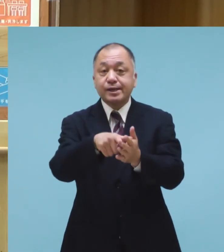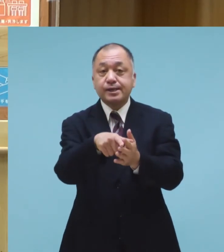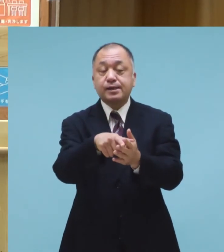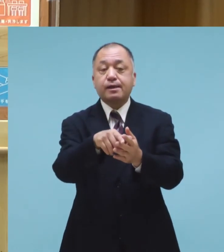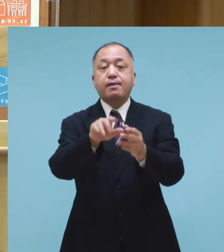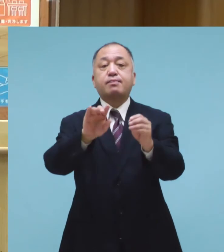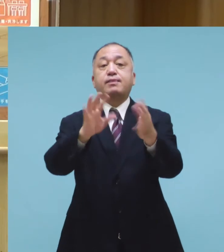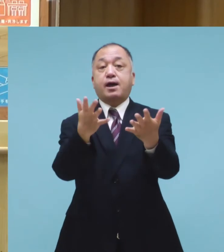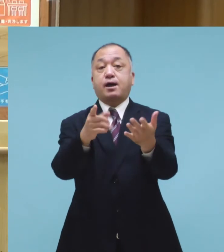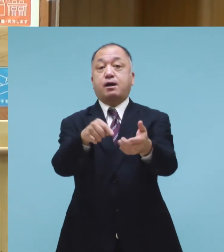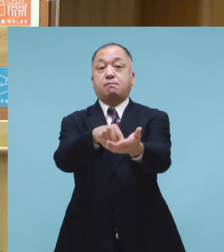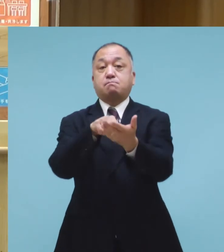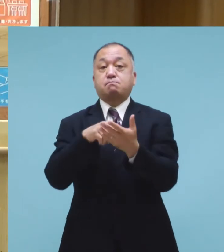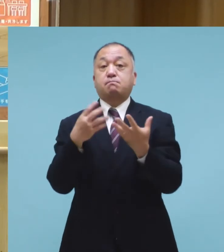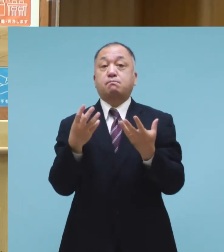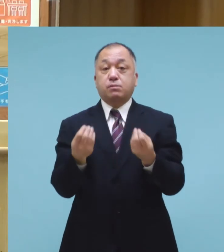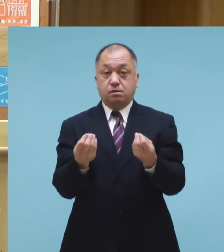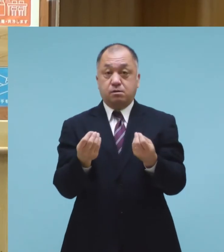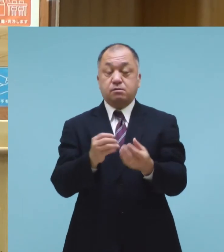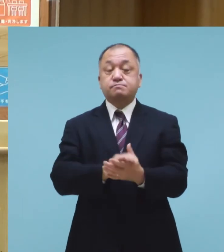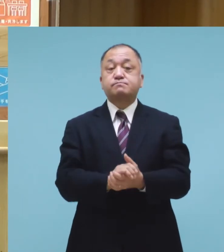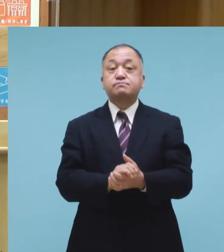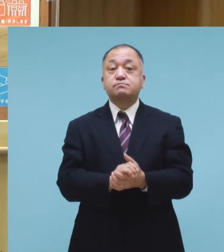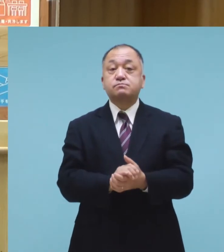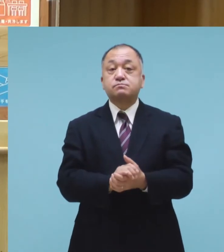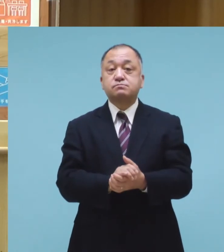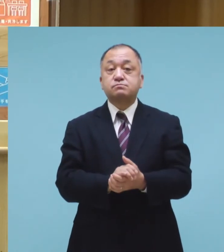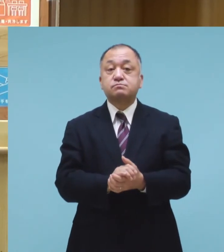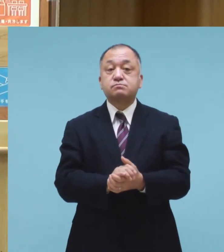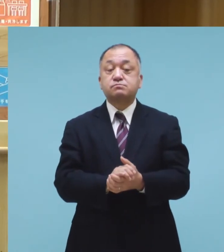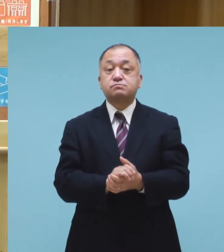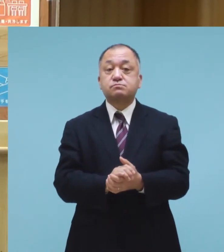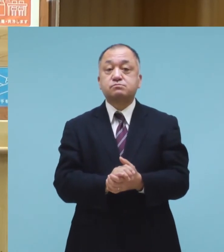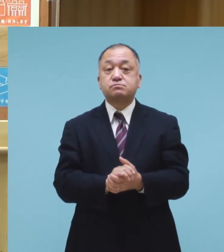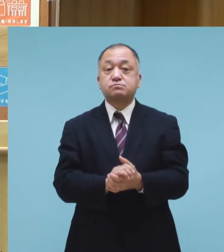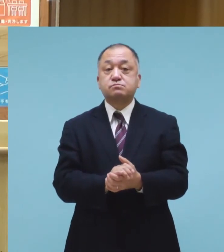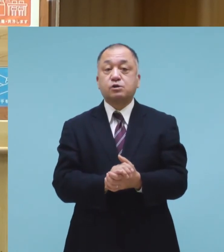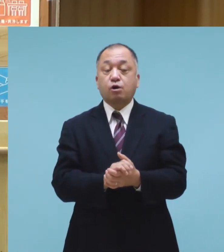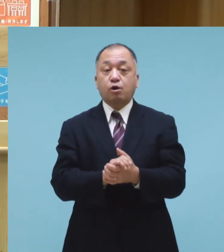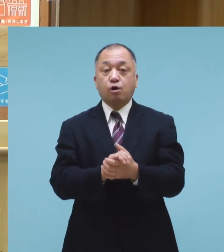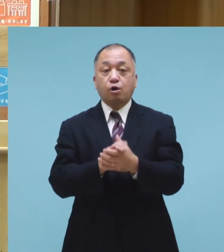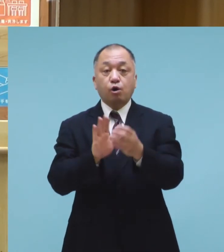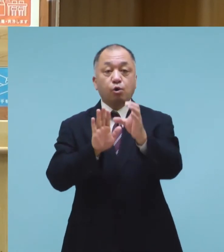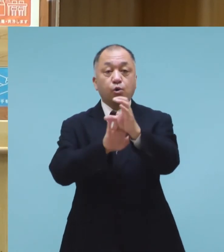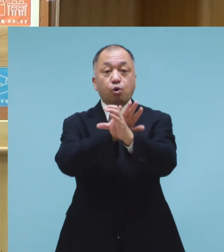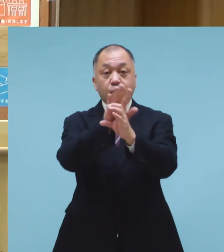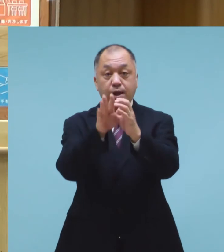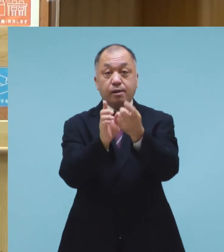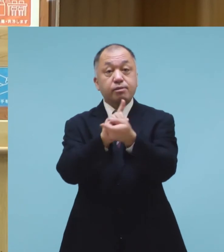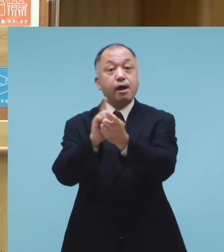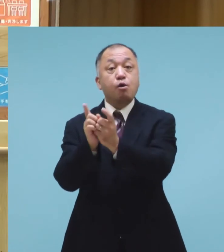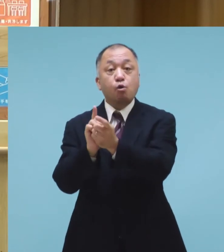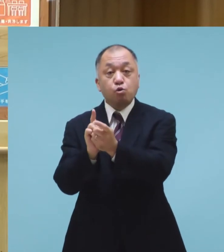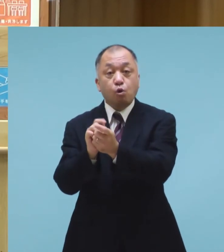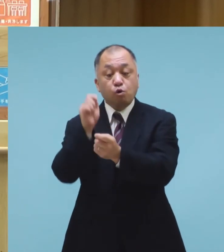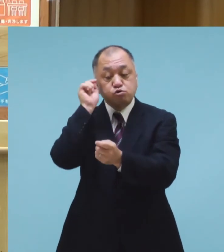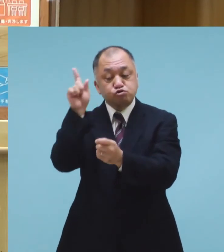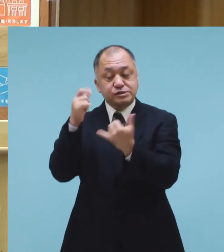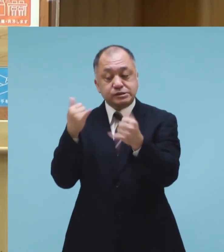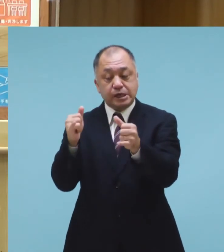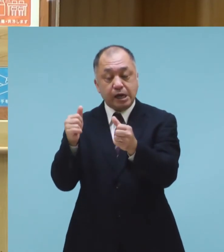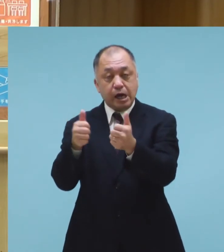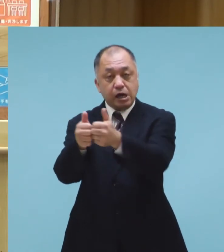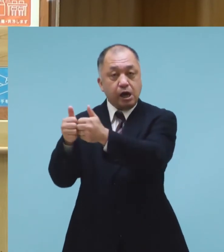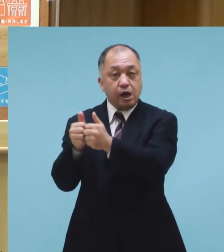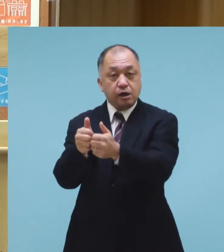後 その新型コロナ対応の有識者会議の中でもですね、